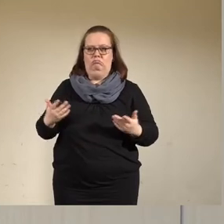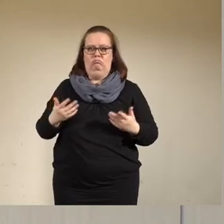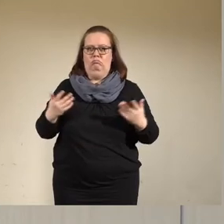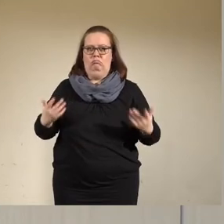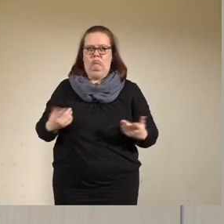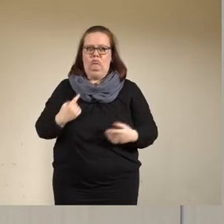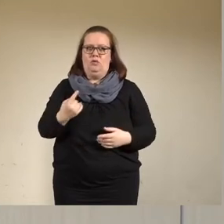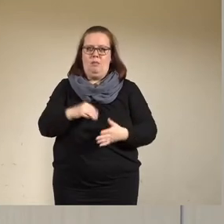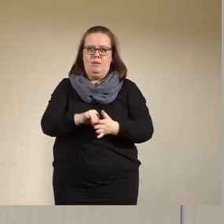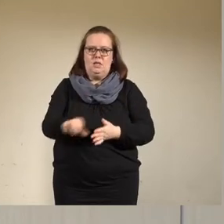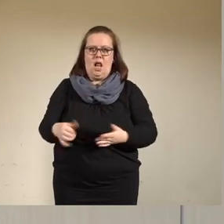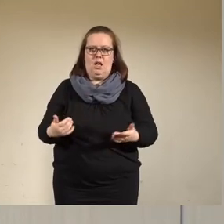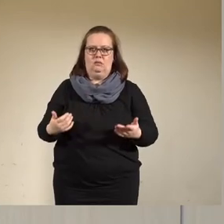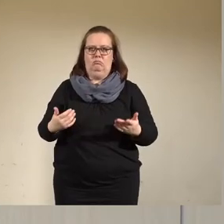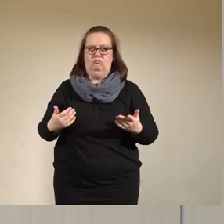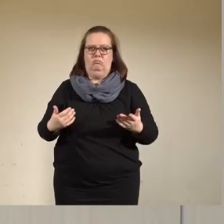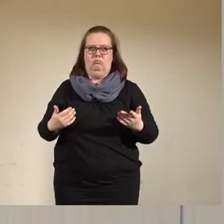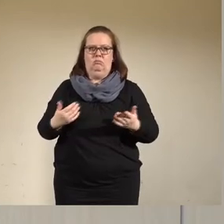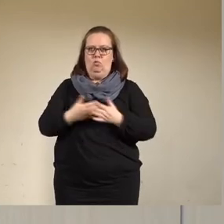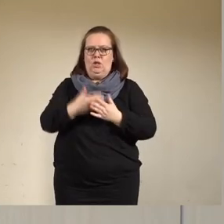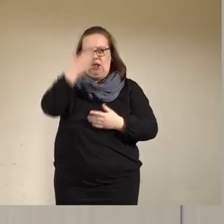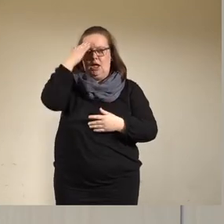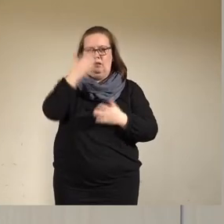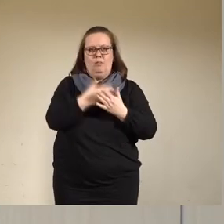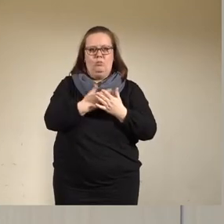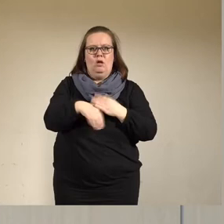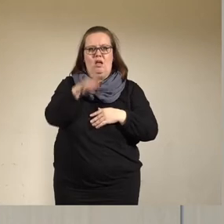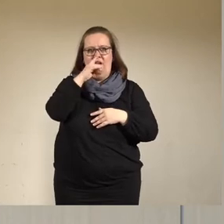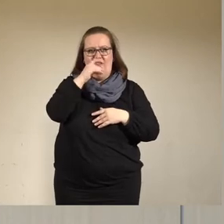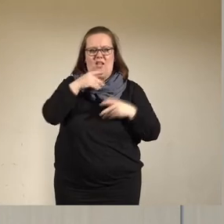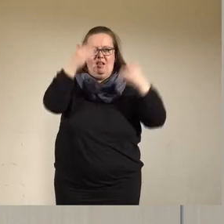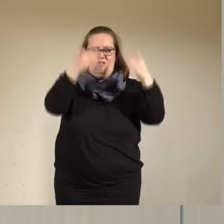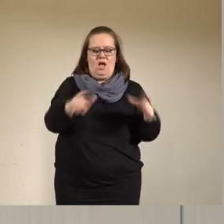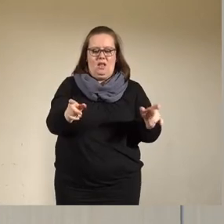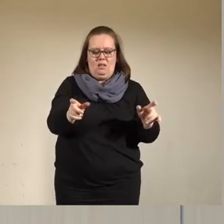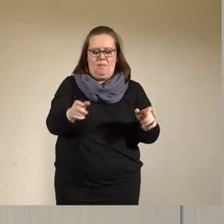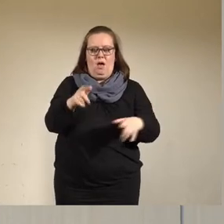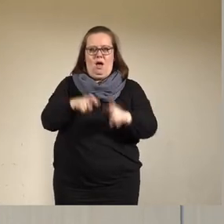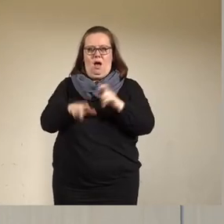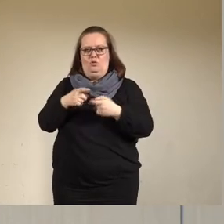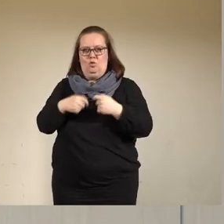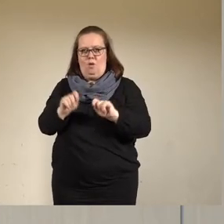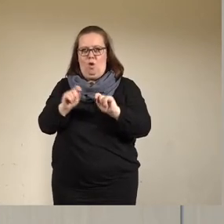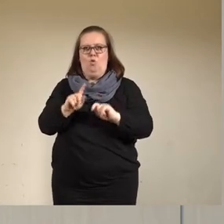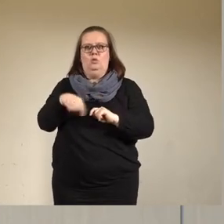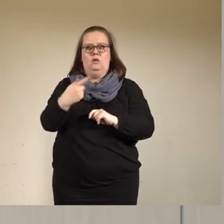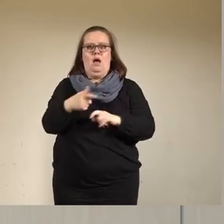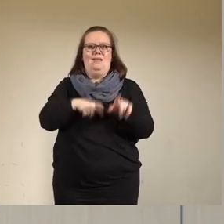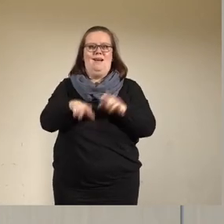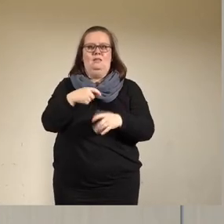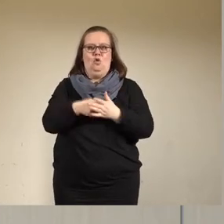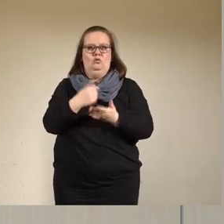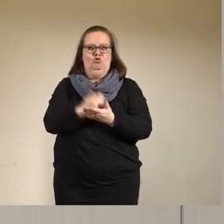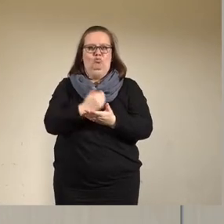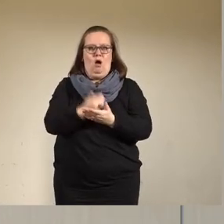sich selber bezahlen. Ne? Kennen wir alle von zu Hause. Wenn ich meine Wand dämme, wenn ich eine bessere Heizung einbaue, dann spare ich Heizkosten.